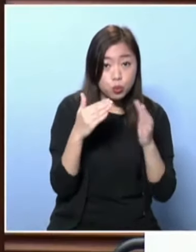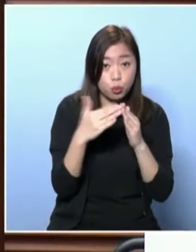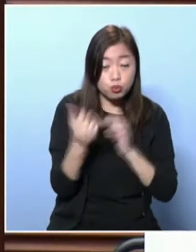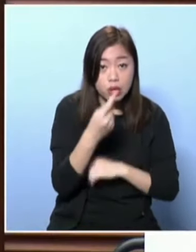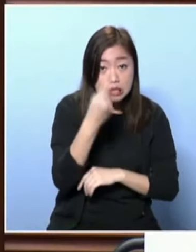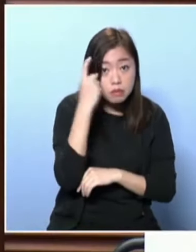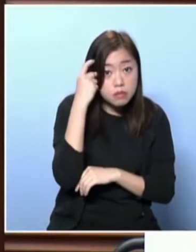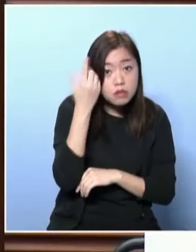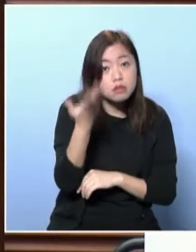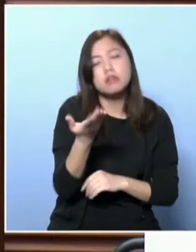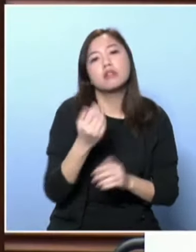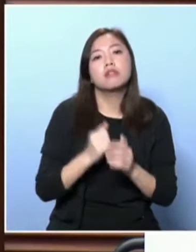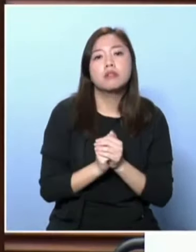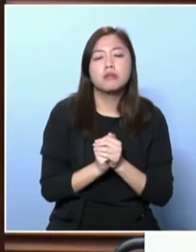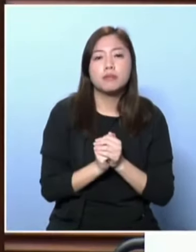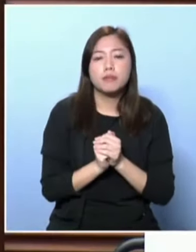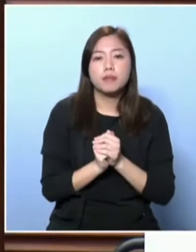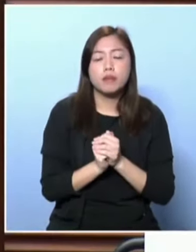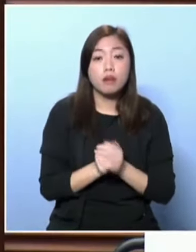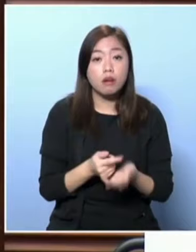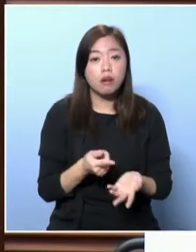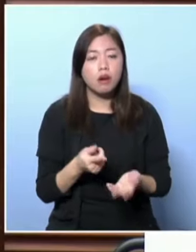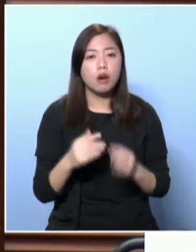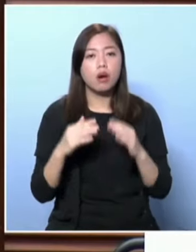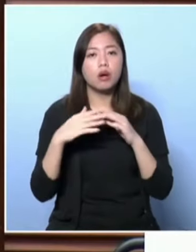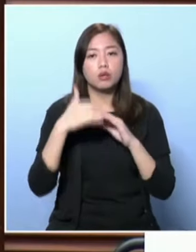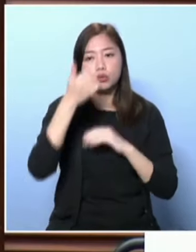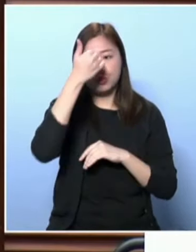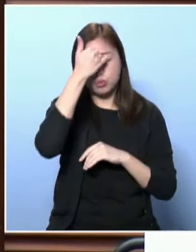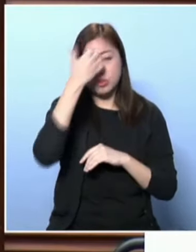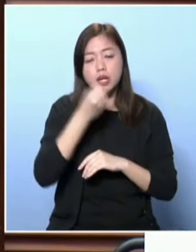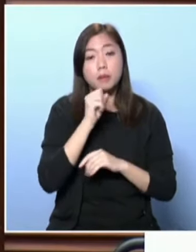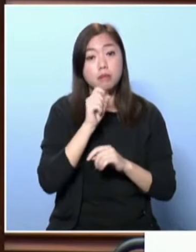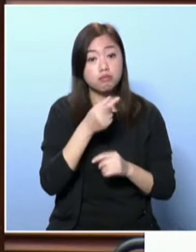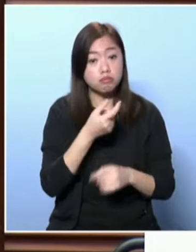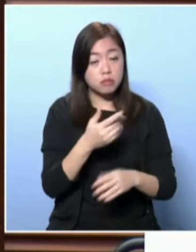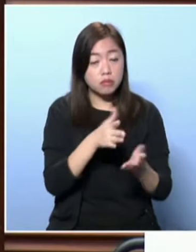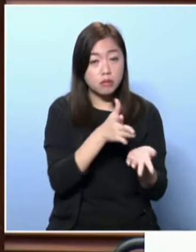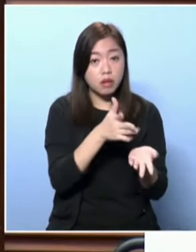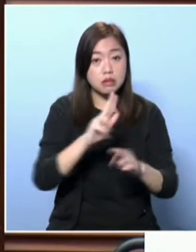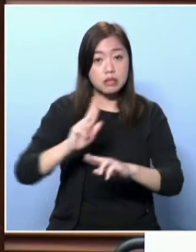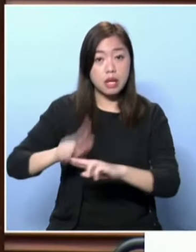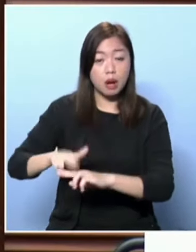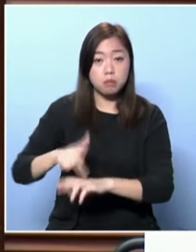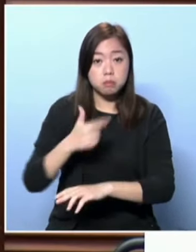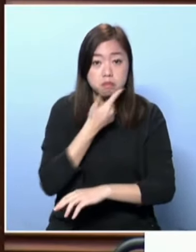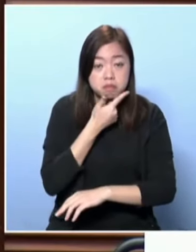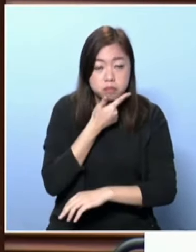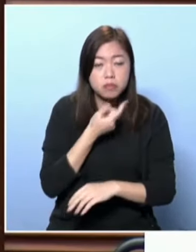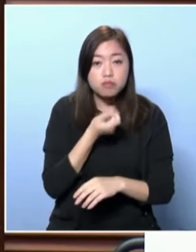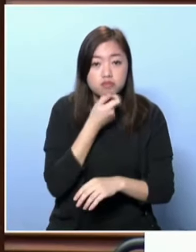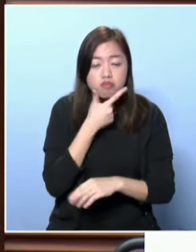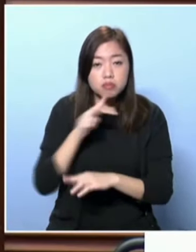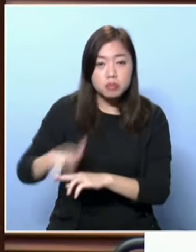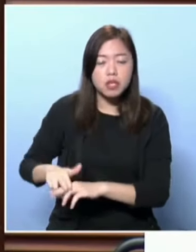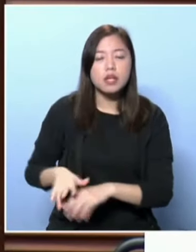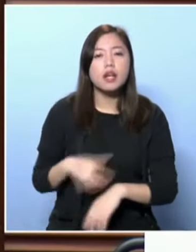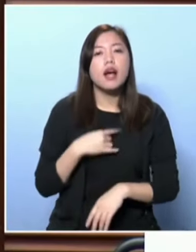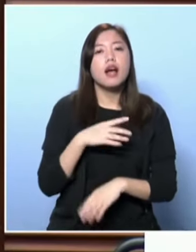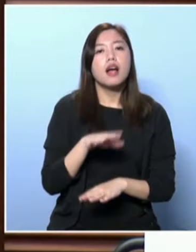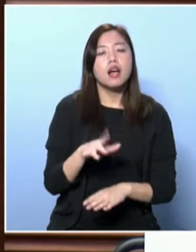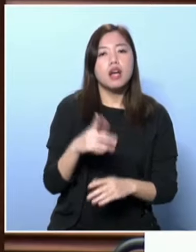主席， 暫緩咧，究竟？ 主席就我知道咧，好多時候議員都會俾好多意見我哋